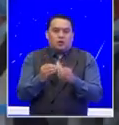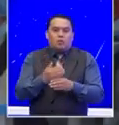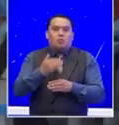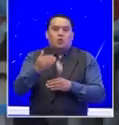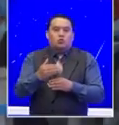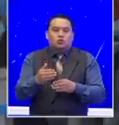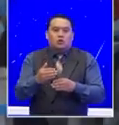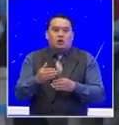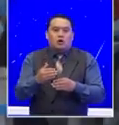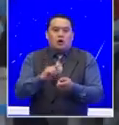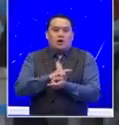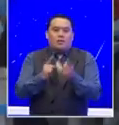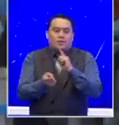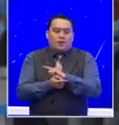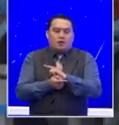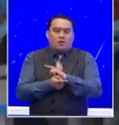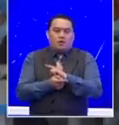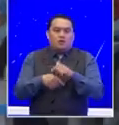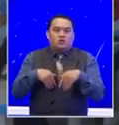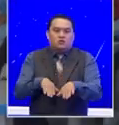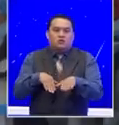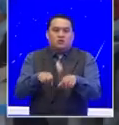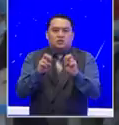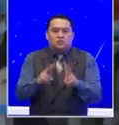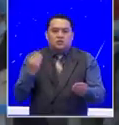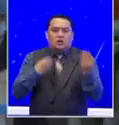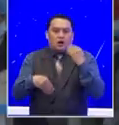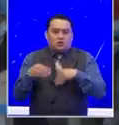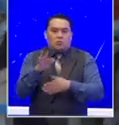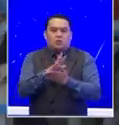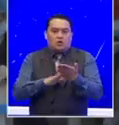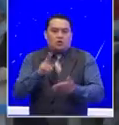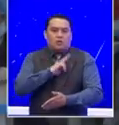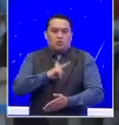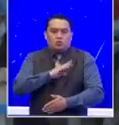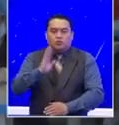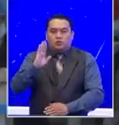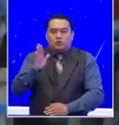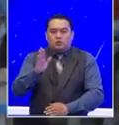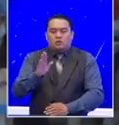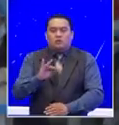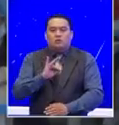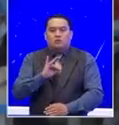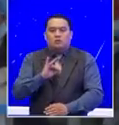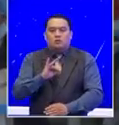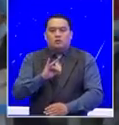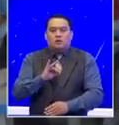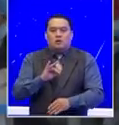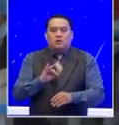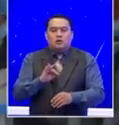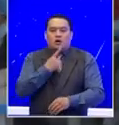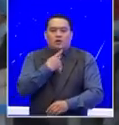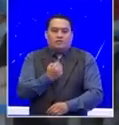хотим цех оборудовать под пошив спецодежды. Продолжим шить одежду для Минобороны, будем